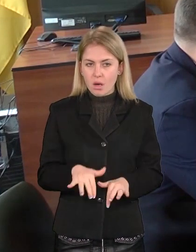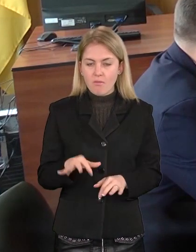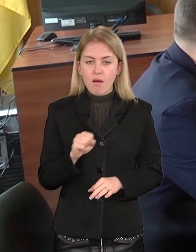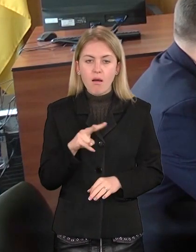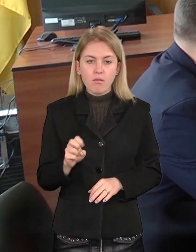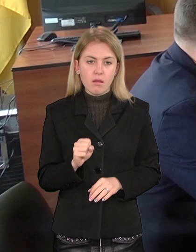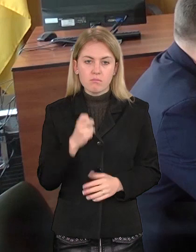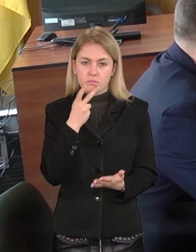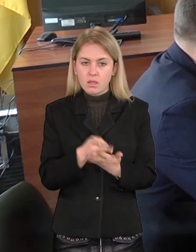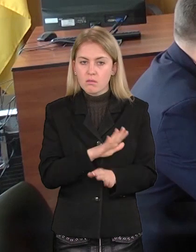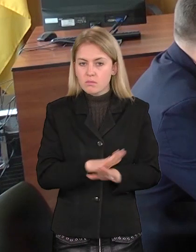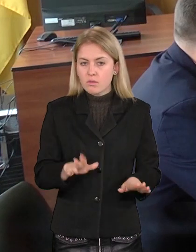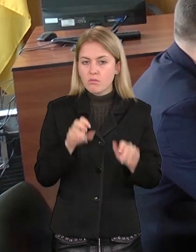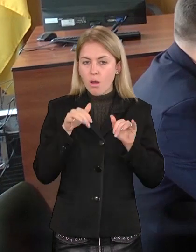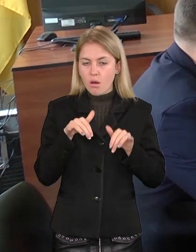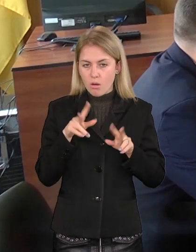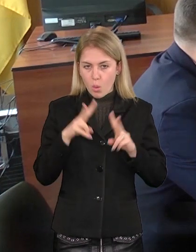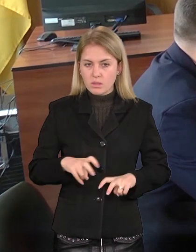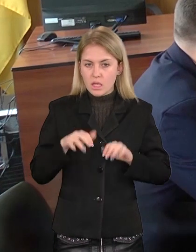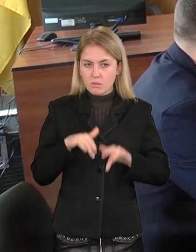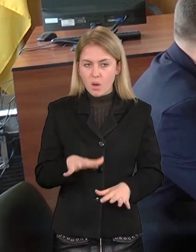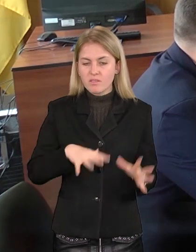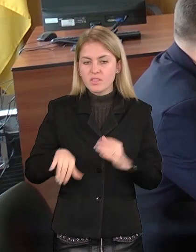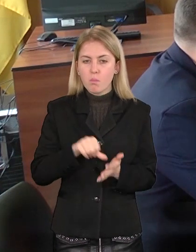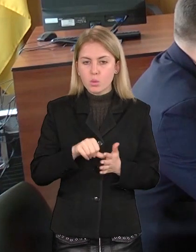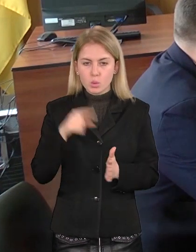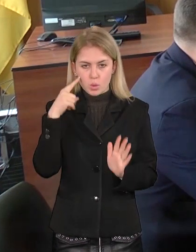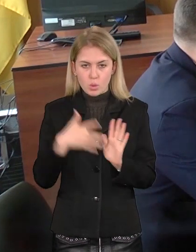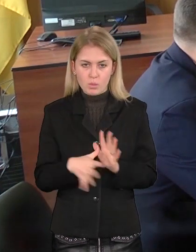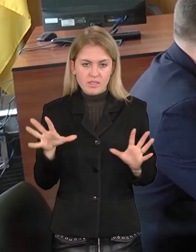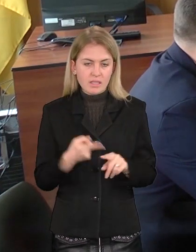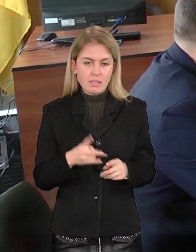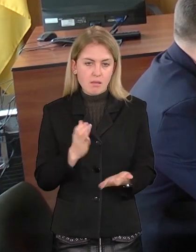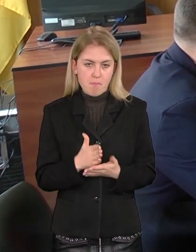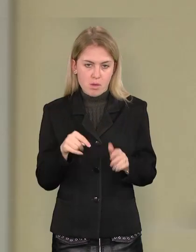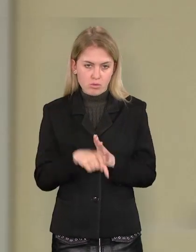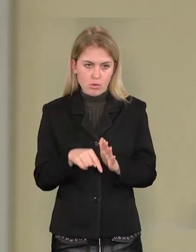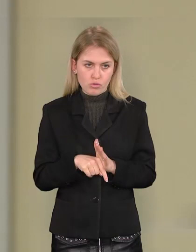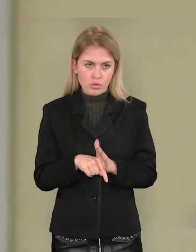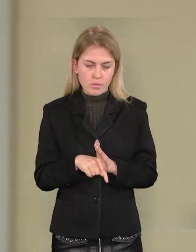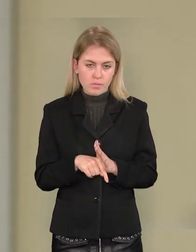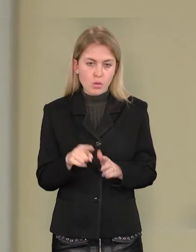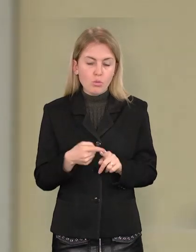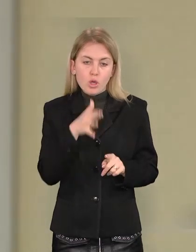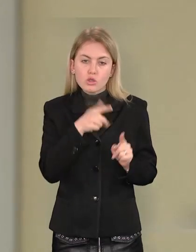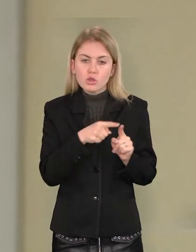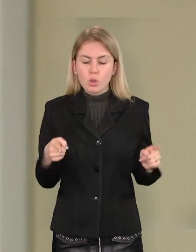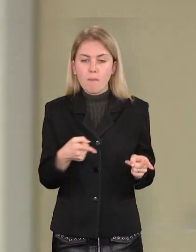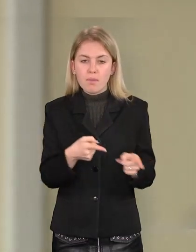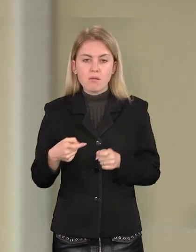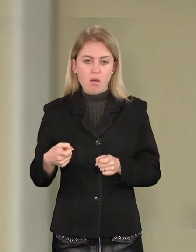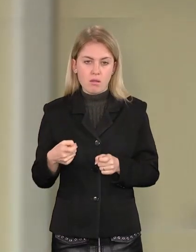по суті і дебатування сторін, усі присутні розуміли, все це не має значення. Адже строки притягнення